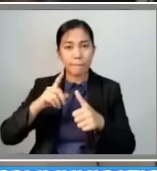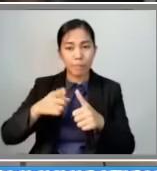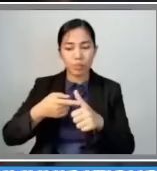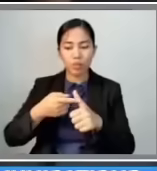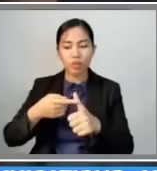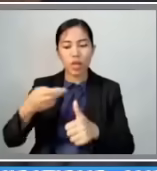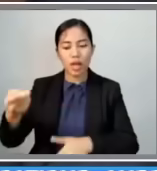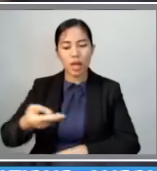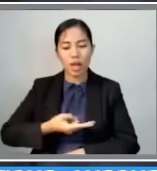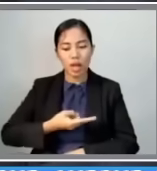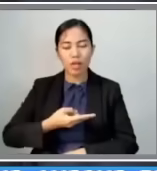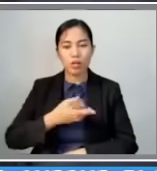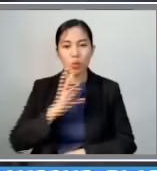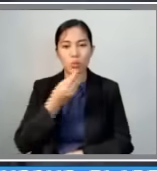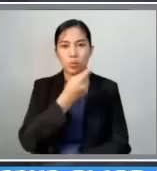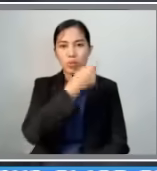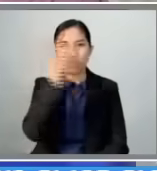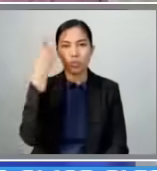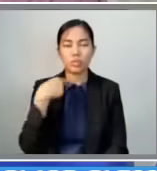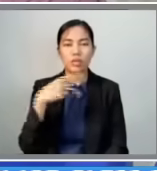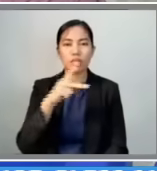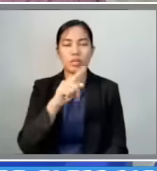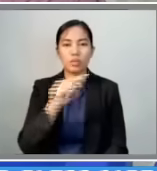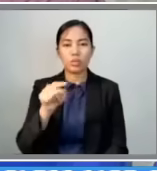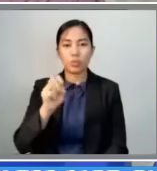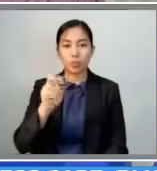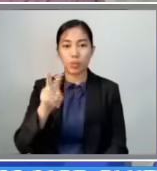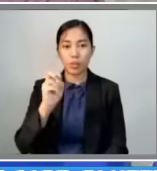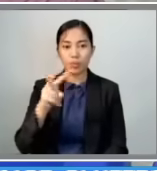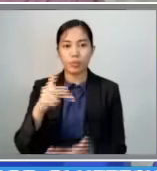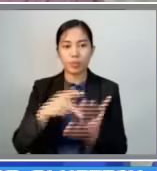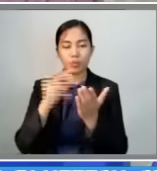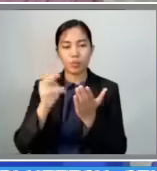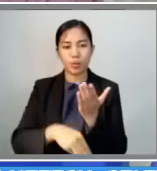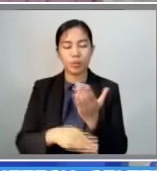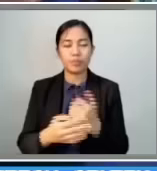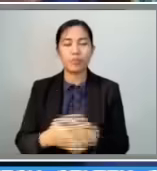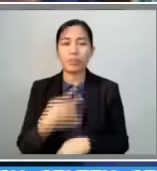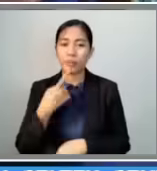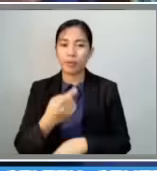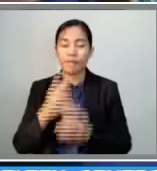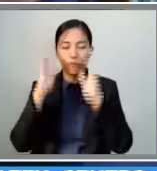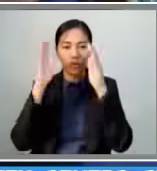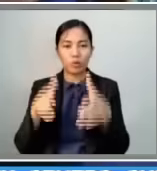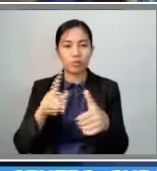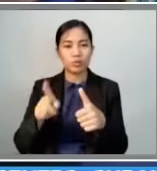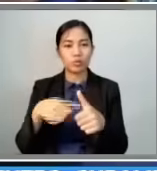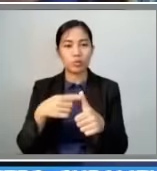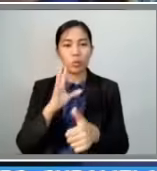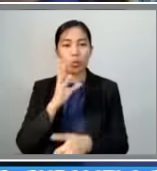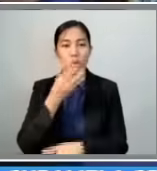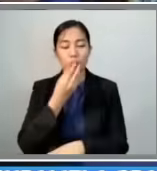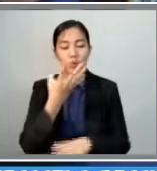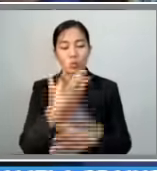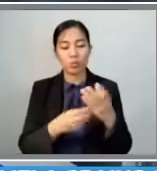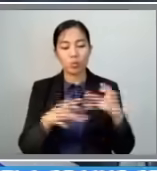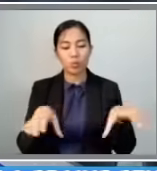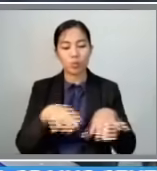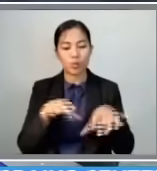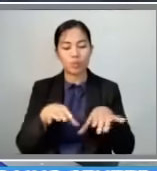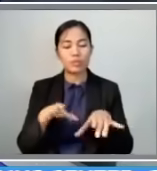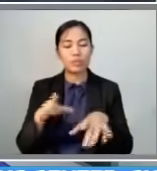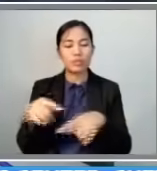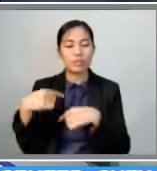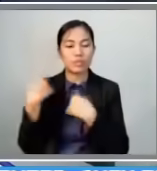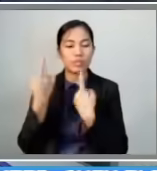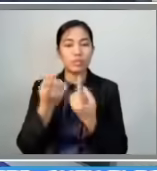ECOP. Sabi ni ECOP President Sergio Ortiz Luis Jr., mas binibigyang prioridad ang mga nawala ng trabaho simula noong pandemic.